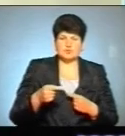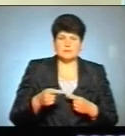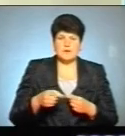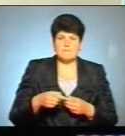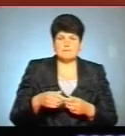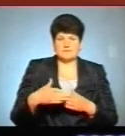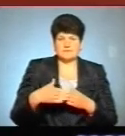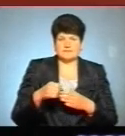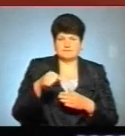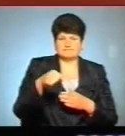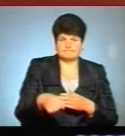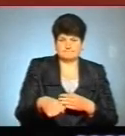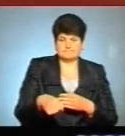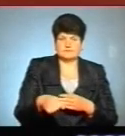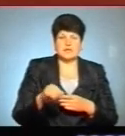поріг